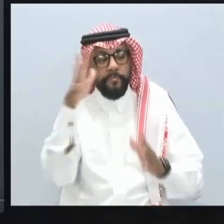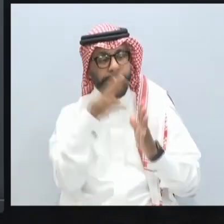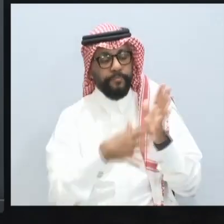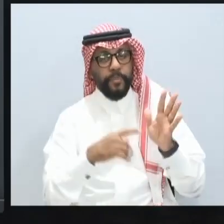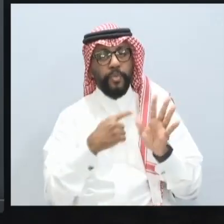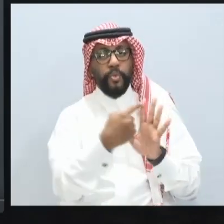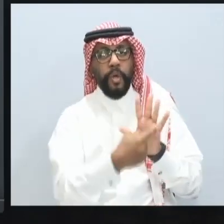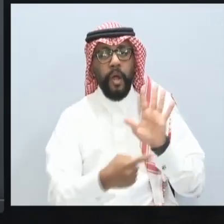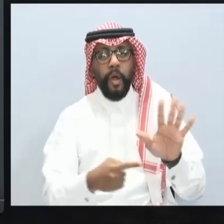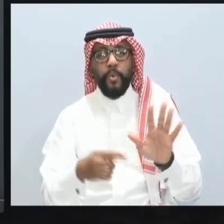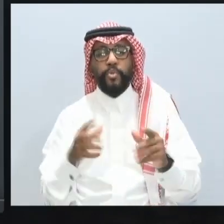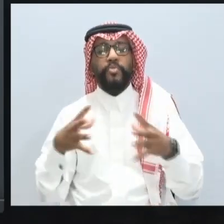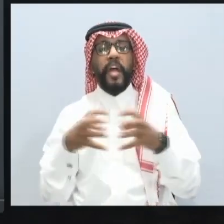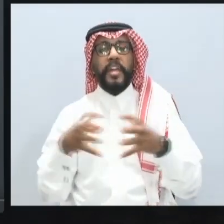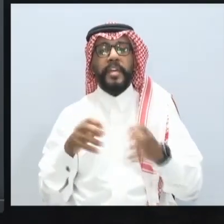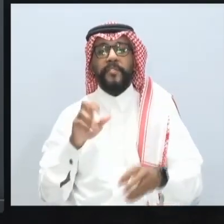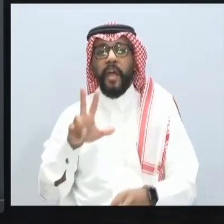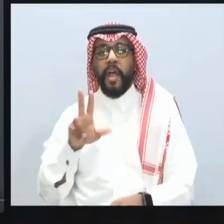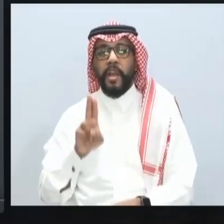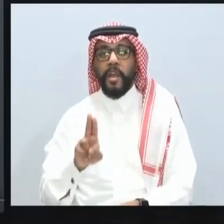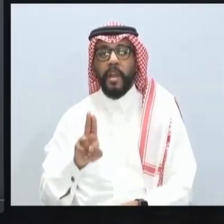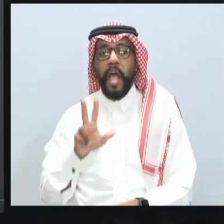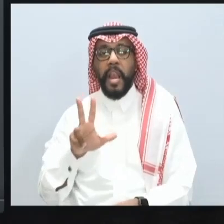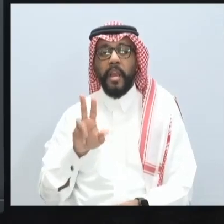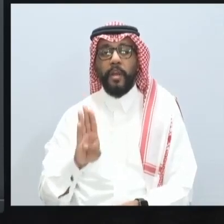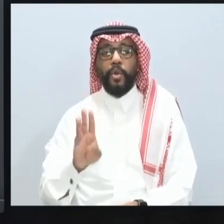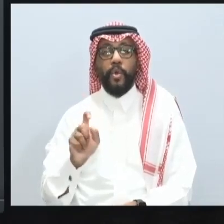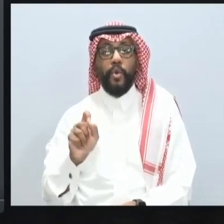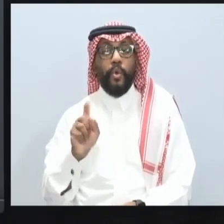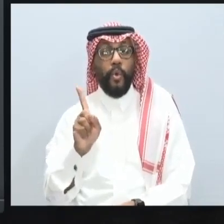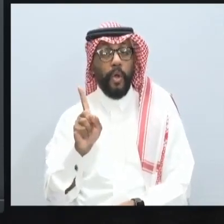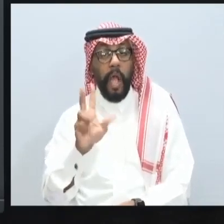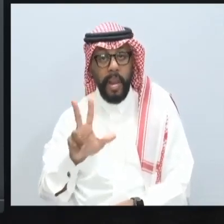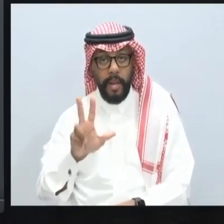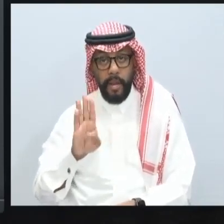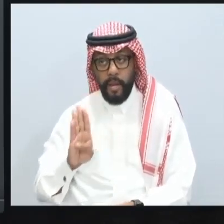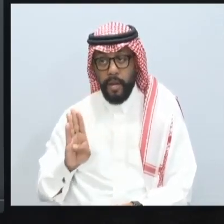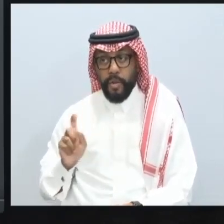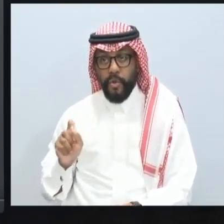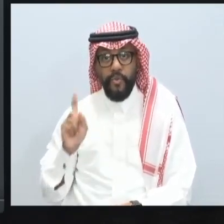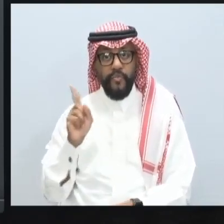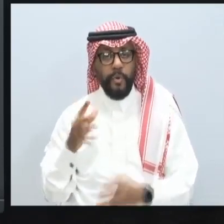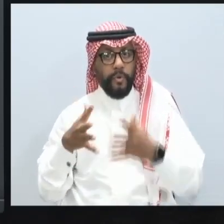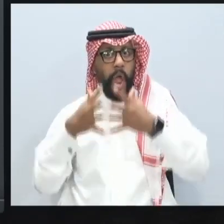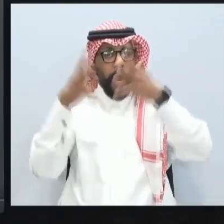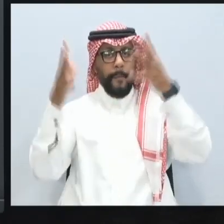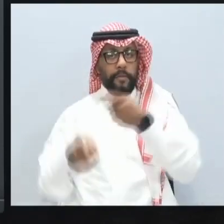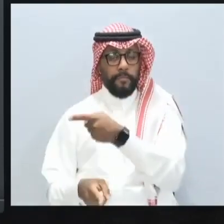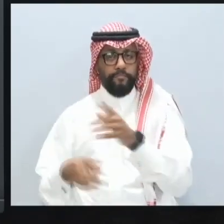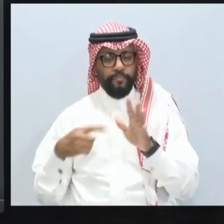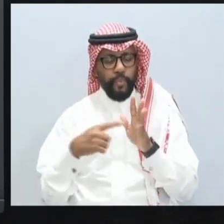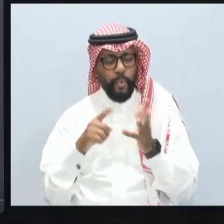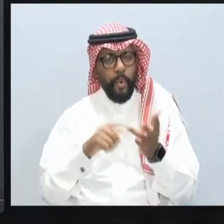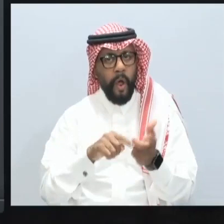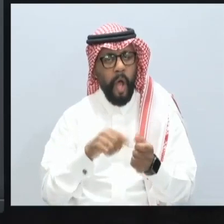تعريف الكفر الاكبر ف هذه الاقسام لا يخرج عنها الكفر الاكبر فاذا جاء هذا قسم من هذه الاقسام فالانسان